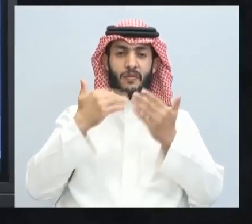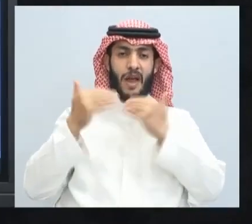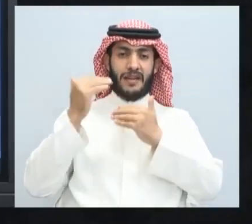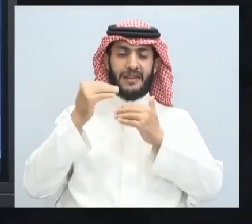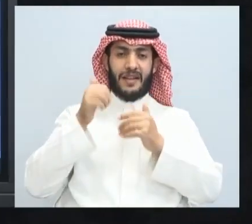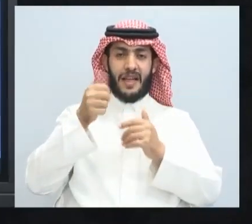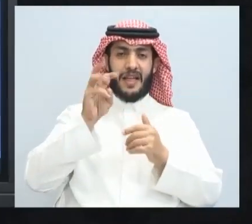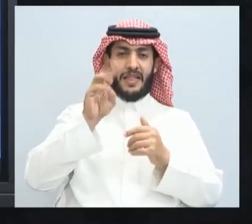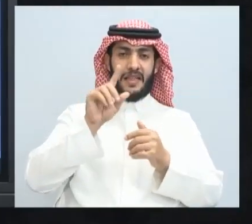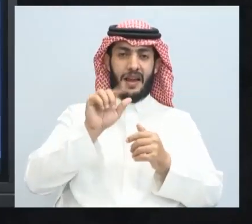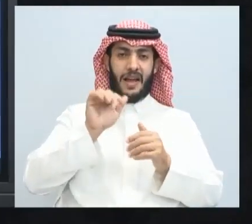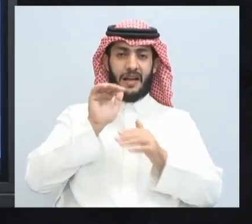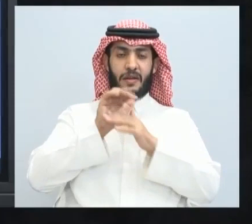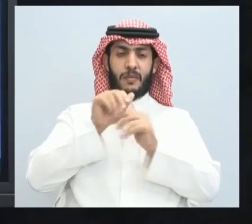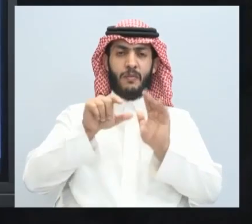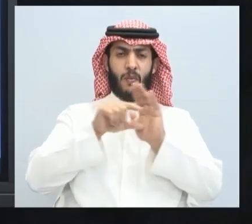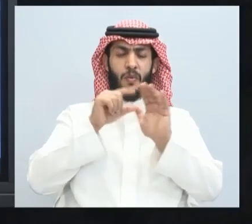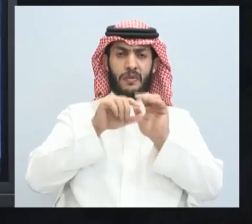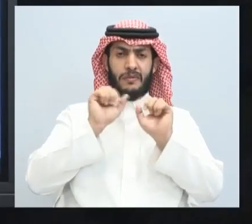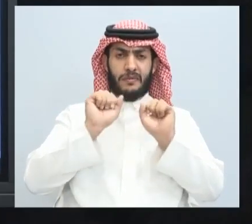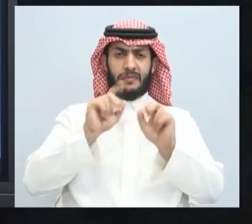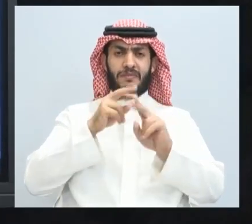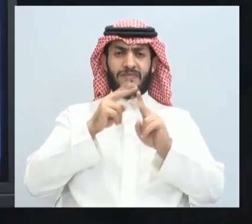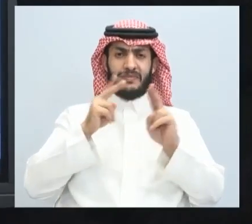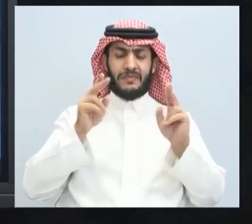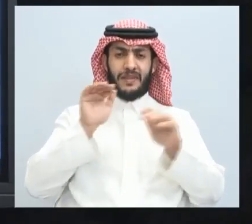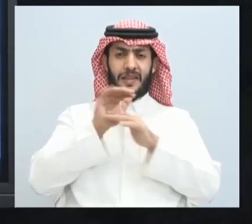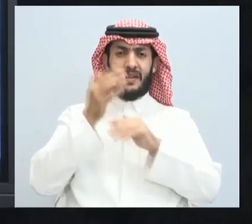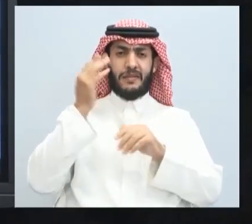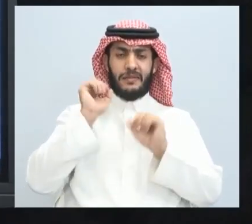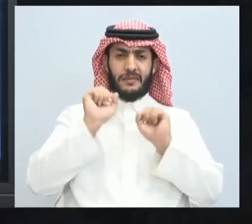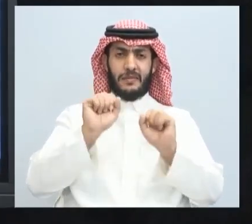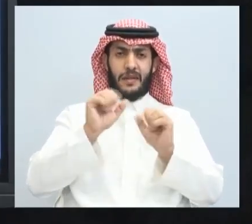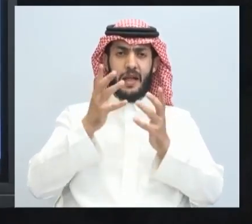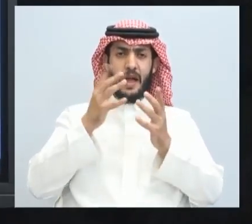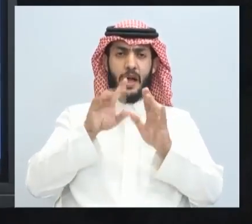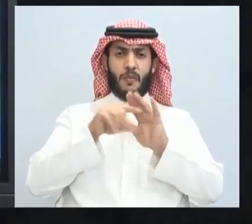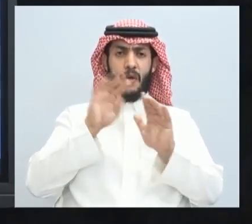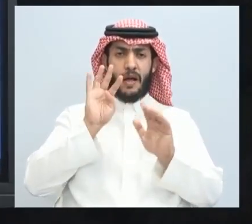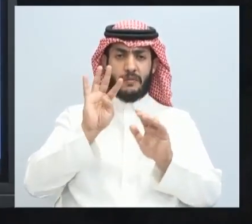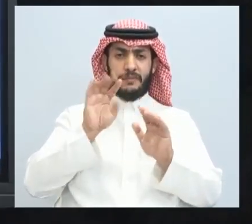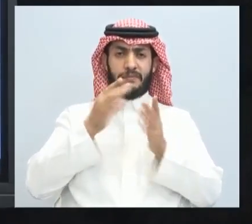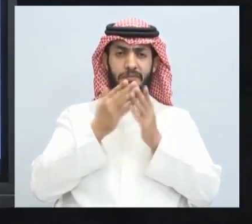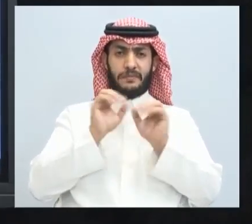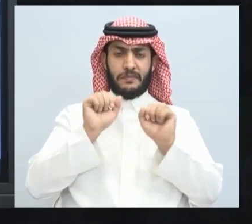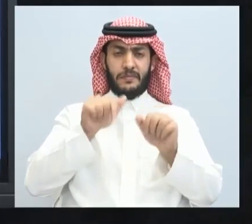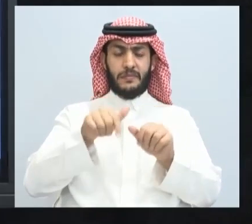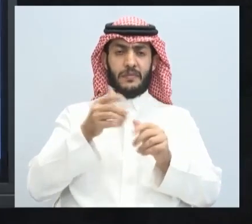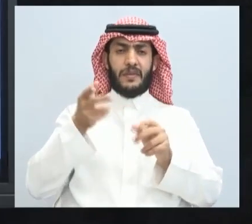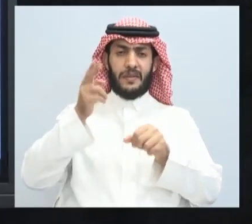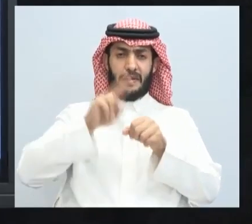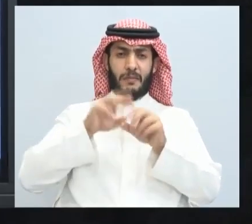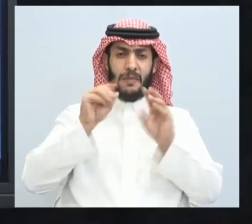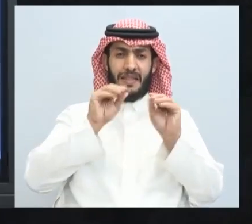طبعا ان شاء الله سنتكلم عن موضوعات ايضا اخرى تكلمنا في الدرس السابق عن الاربع مواضيع الاولى في الكتاب اليوم نرجع ايضا